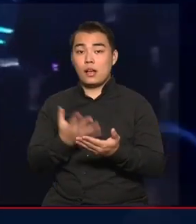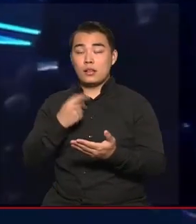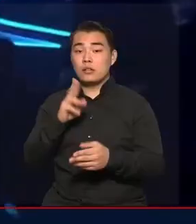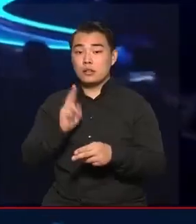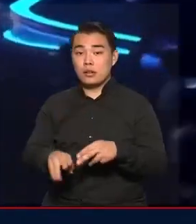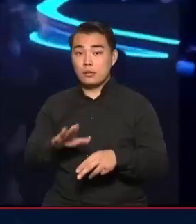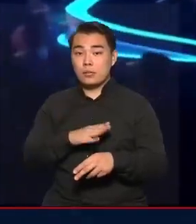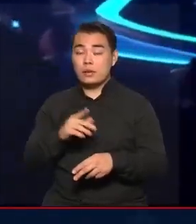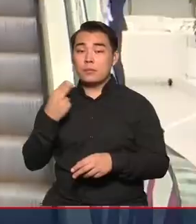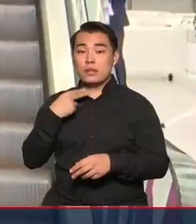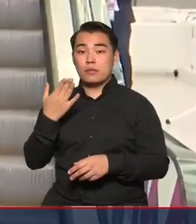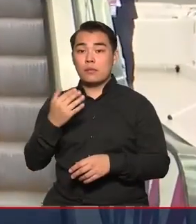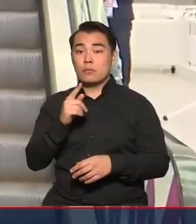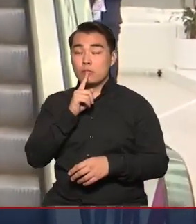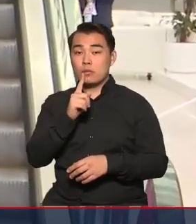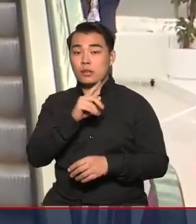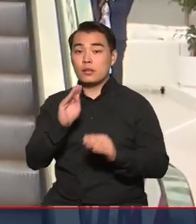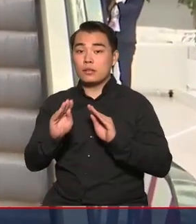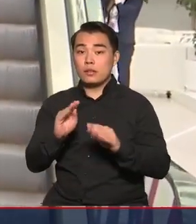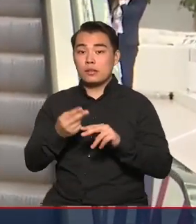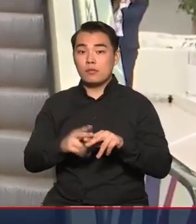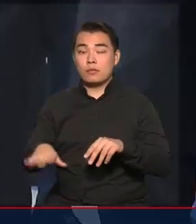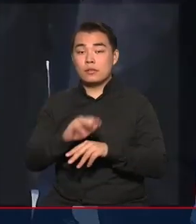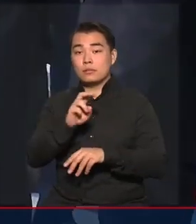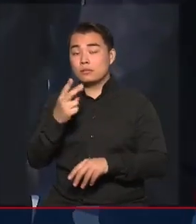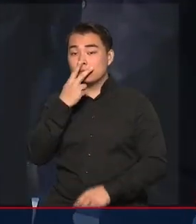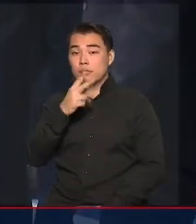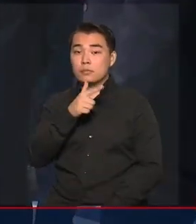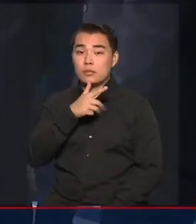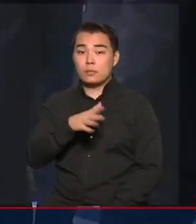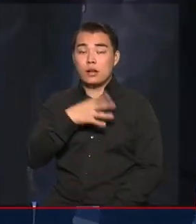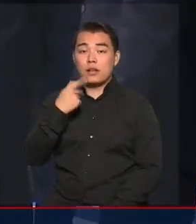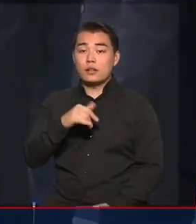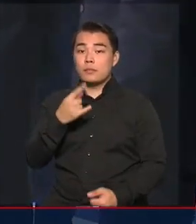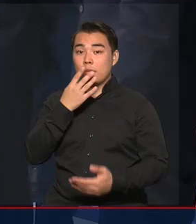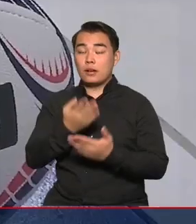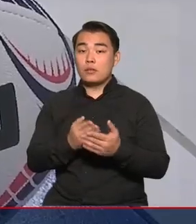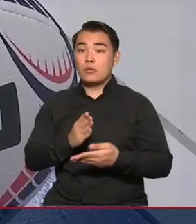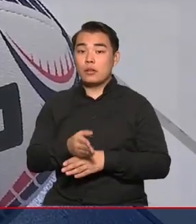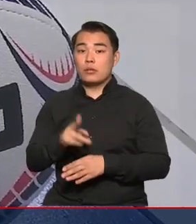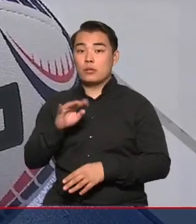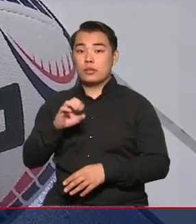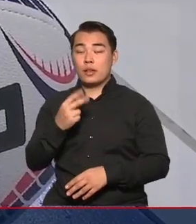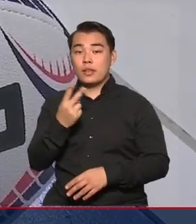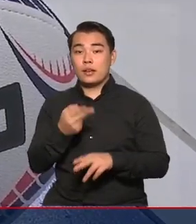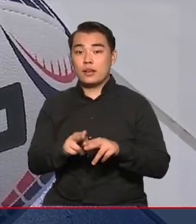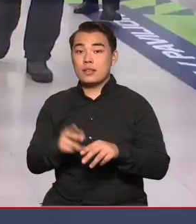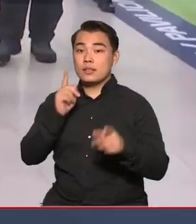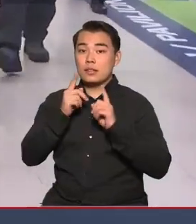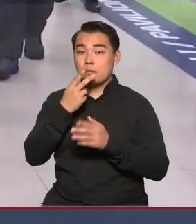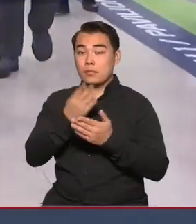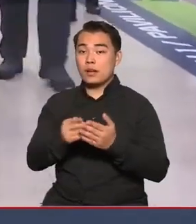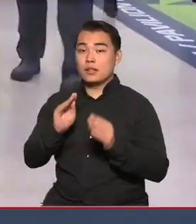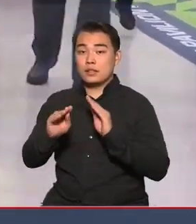соң президенттер сол сайыстар өтетін алаңдарды аралап көрді. Экскурсия барысында қонақтар Дота 2 конгресс залы, арт